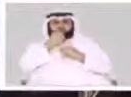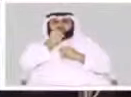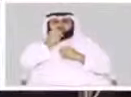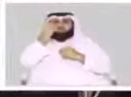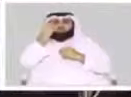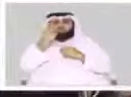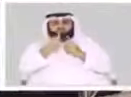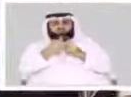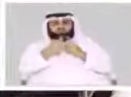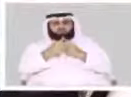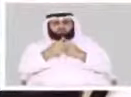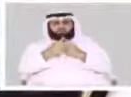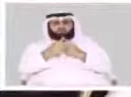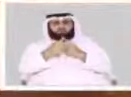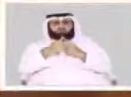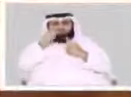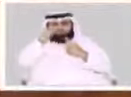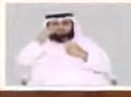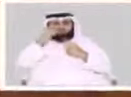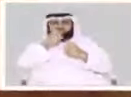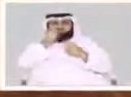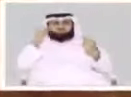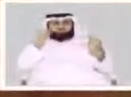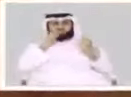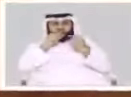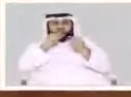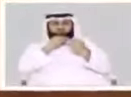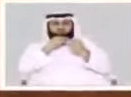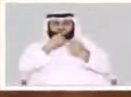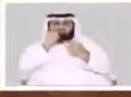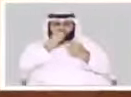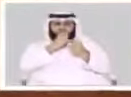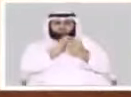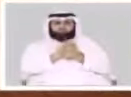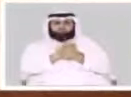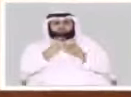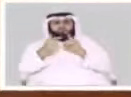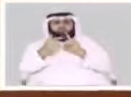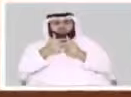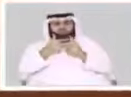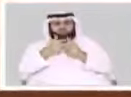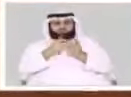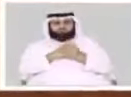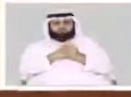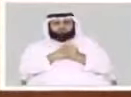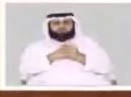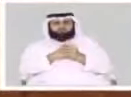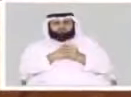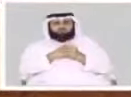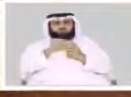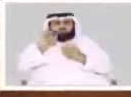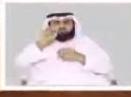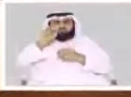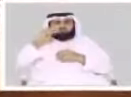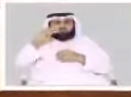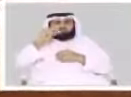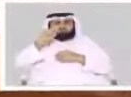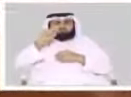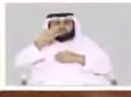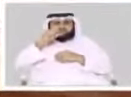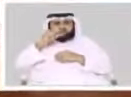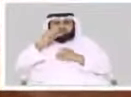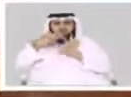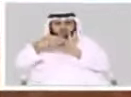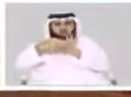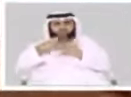بالتوحيد والتشنيع على من خالف التوحيد من بني إسرائيل. نعم. الأمر الثاني مقصد حفظ